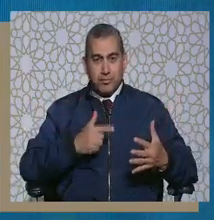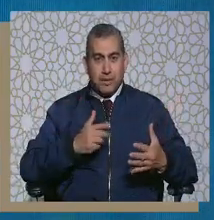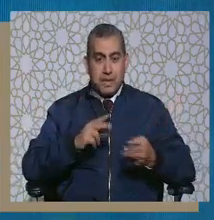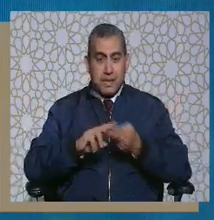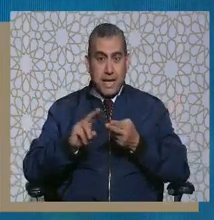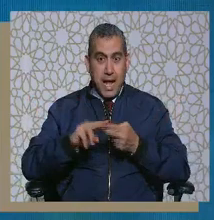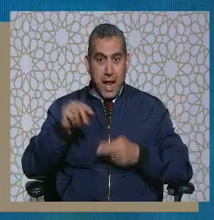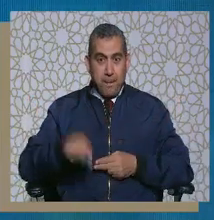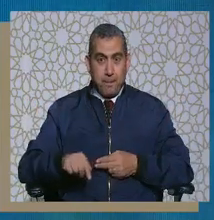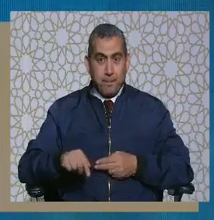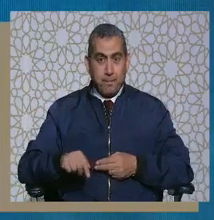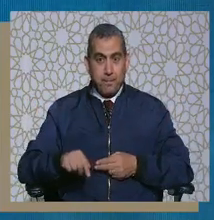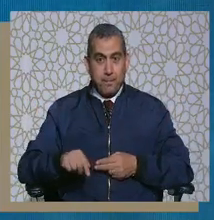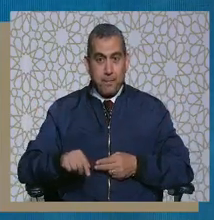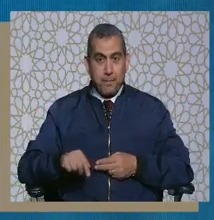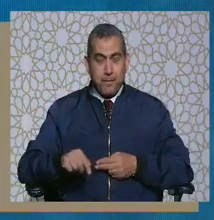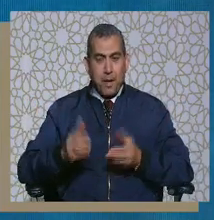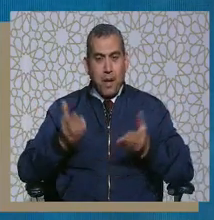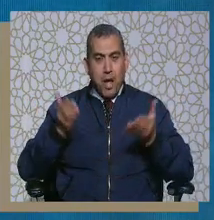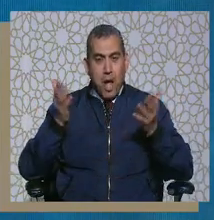هو سلام